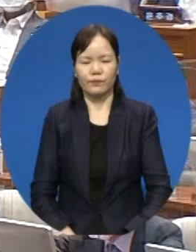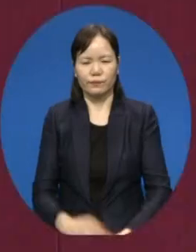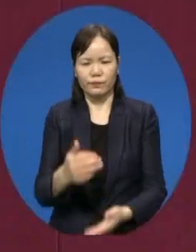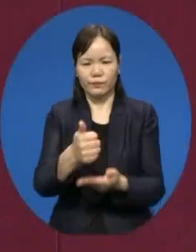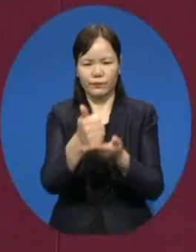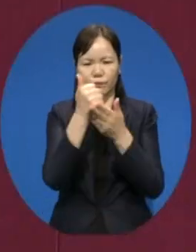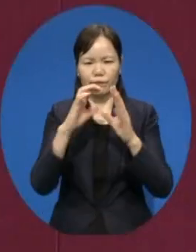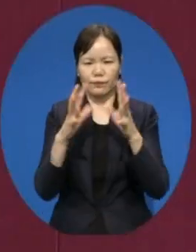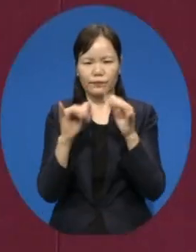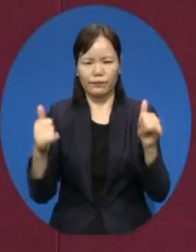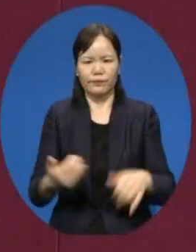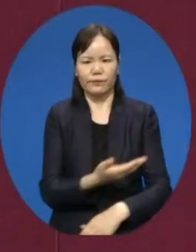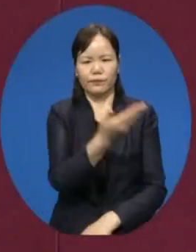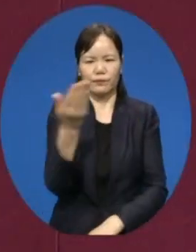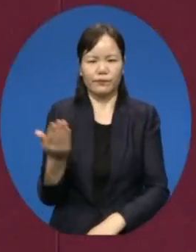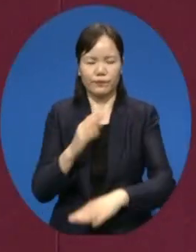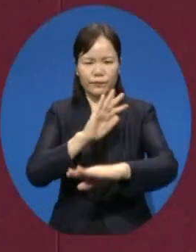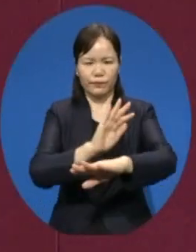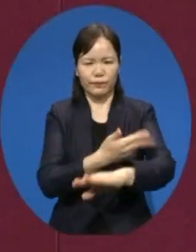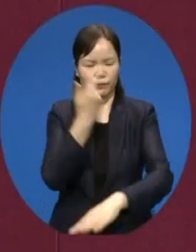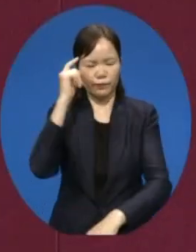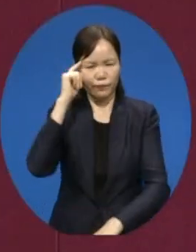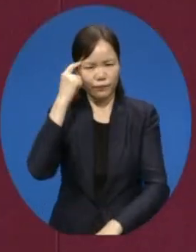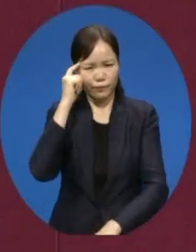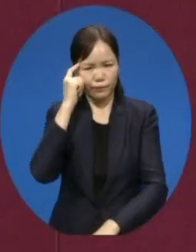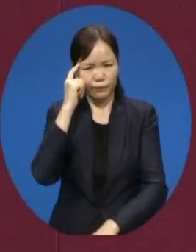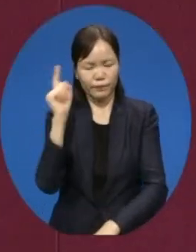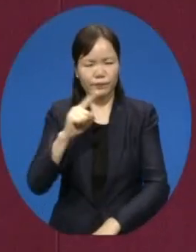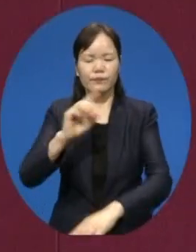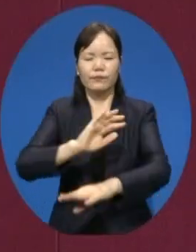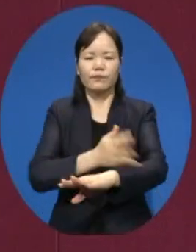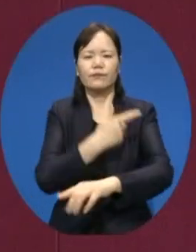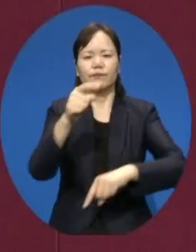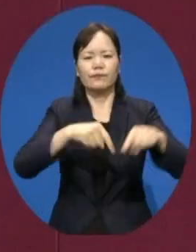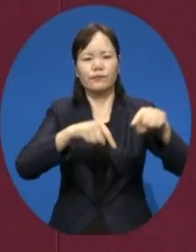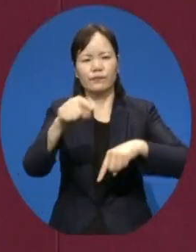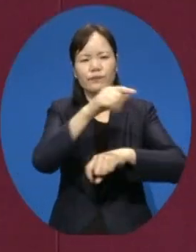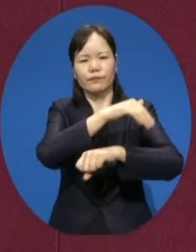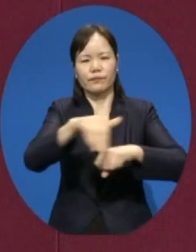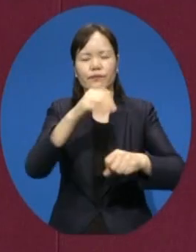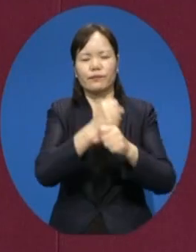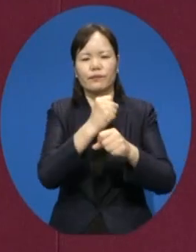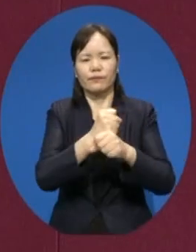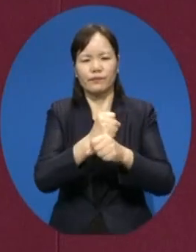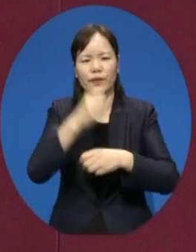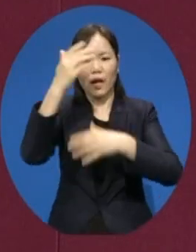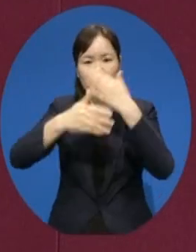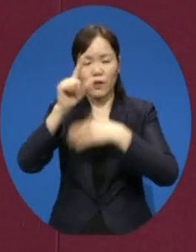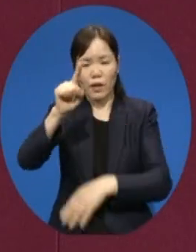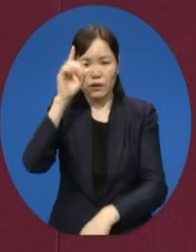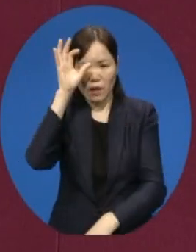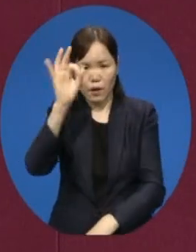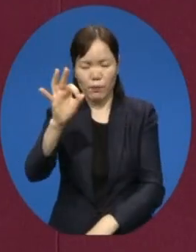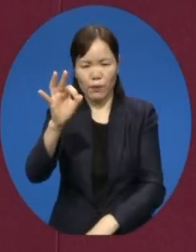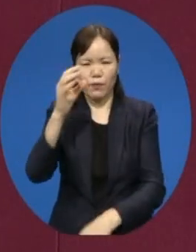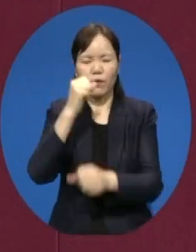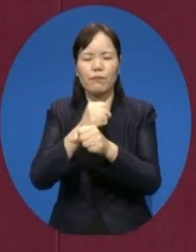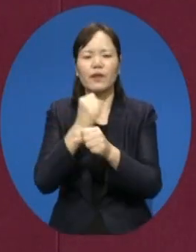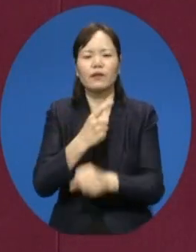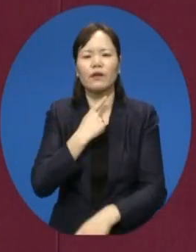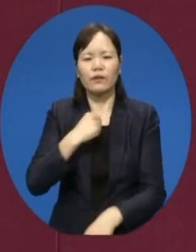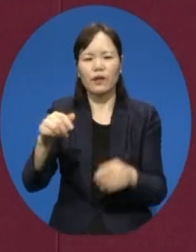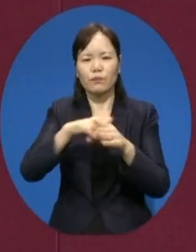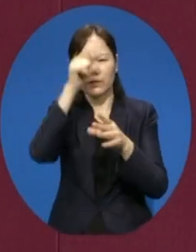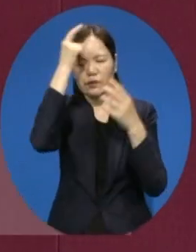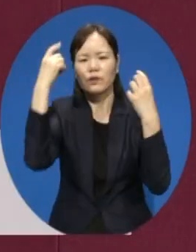존경하는 국민 여러분, 잘못된 이념이 잘못된 정책을 낳습니다. 영화 한 편 보고 만들어졌다는